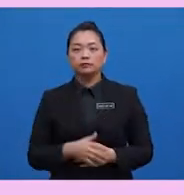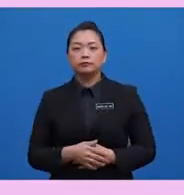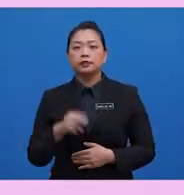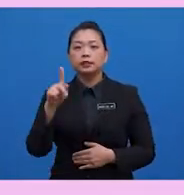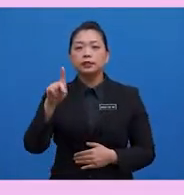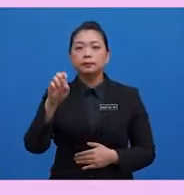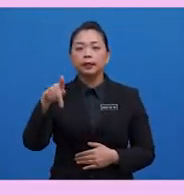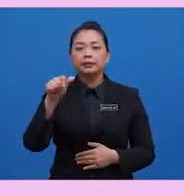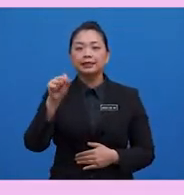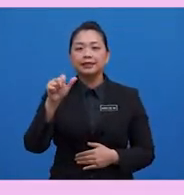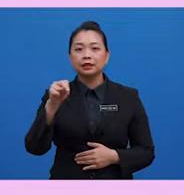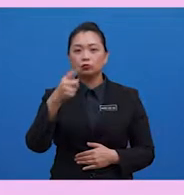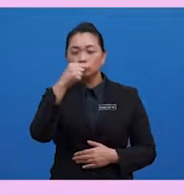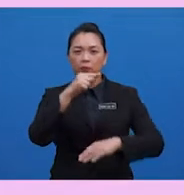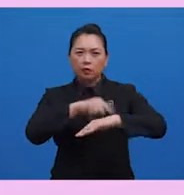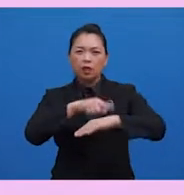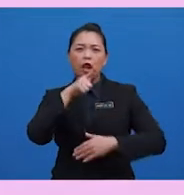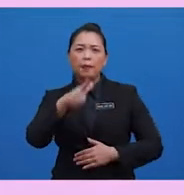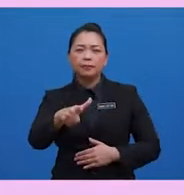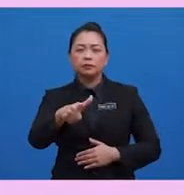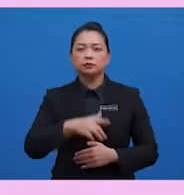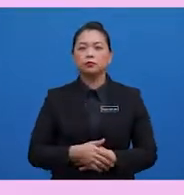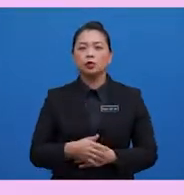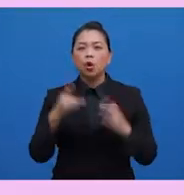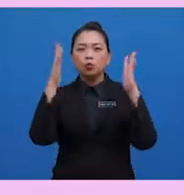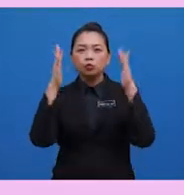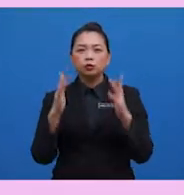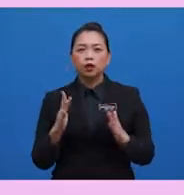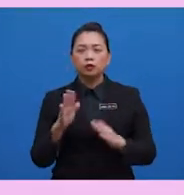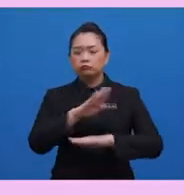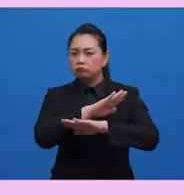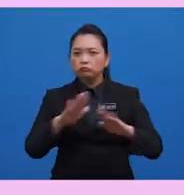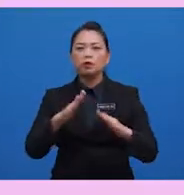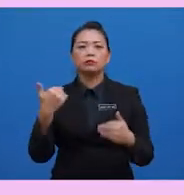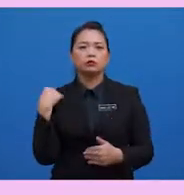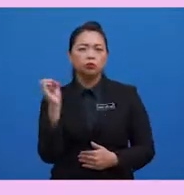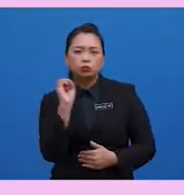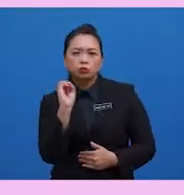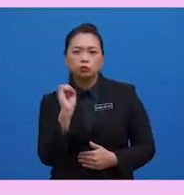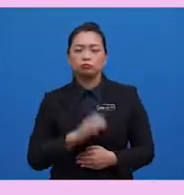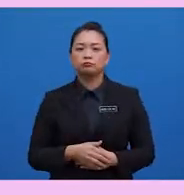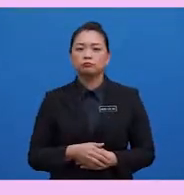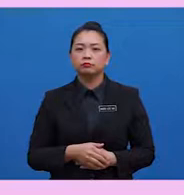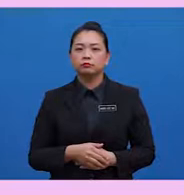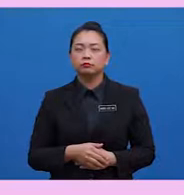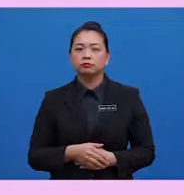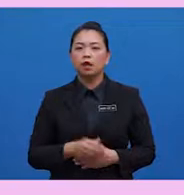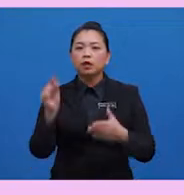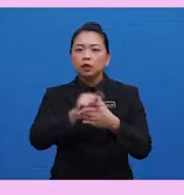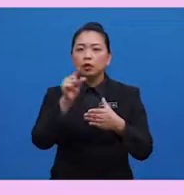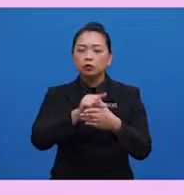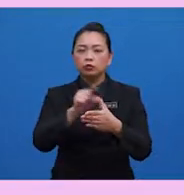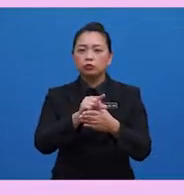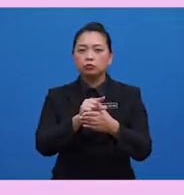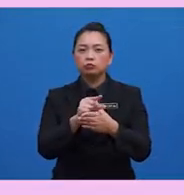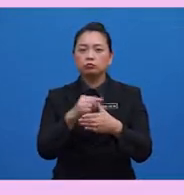yang lama. Ketiadaan hujan dalam jangka masa yang panjang akan menjejaskan bekalan air kepada hidupan yang boleh